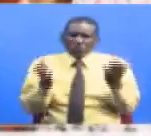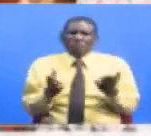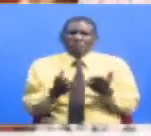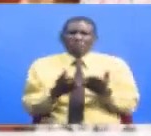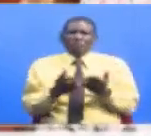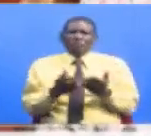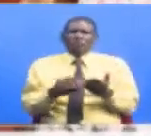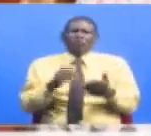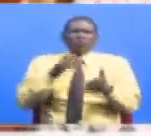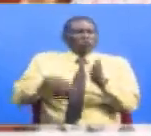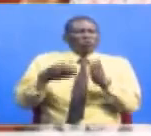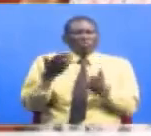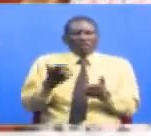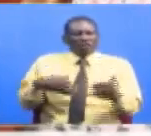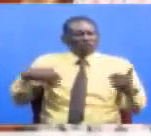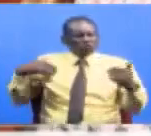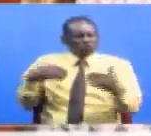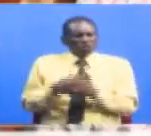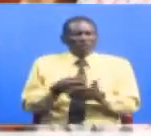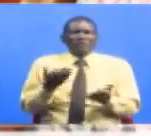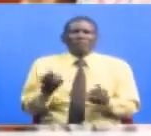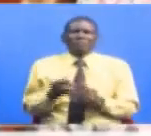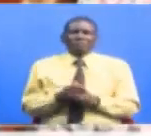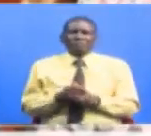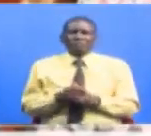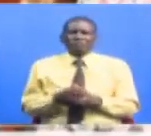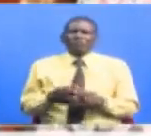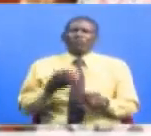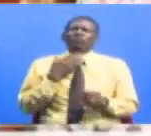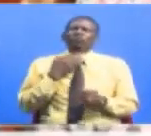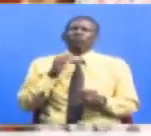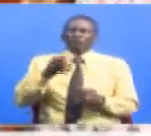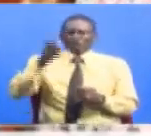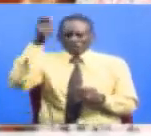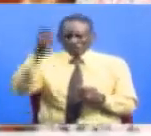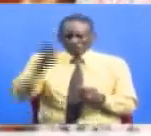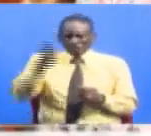kulikuwa nini ndio ifike hapo. Tunaomba haki ya hawa watoto ipatikane.